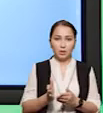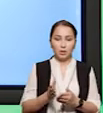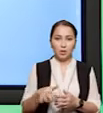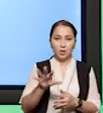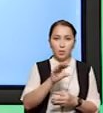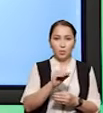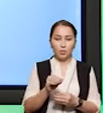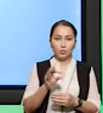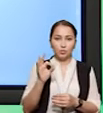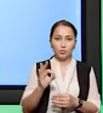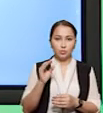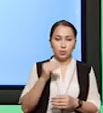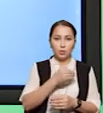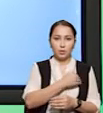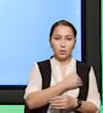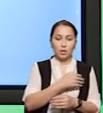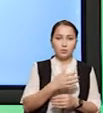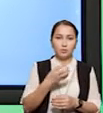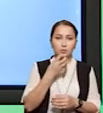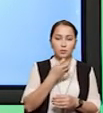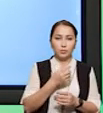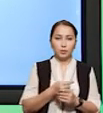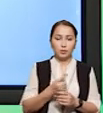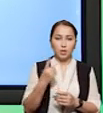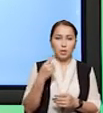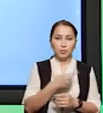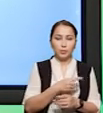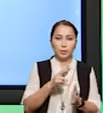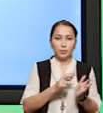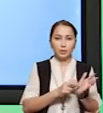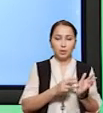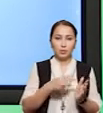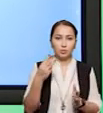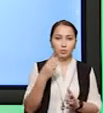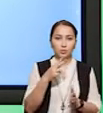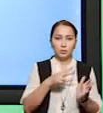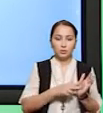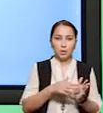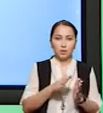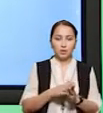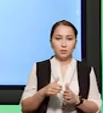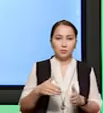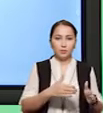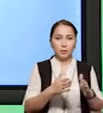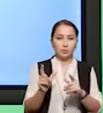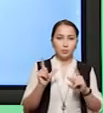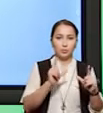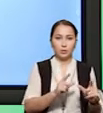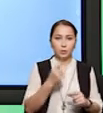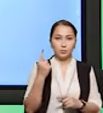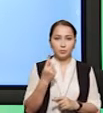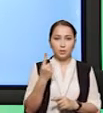u 0 gradus Selsiy temperaturada 1838 metr masofani bosib o'tar ekan 1